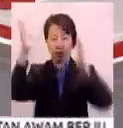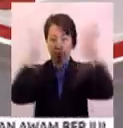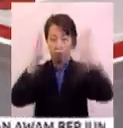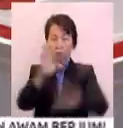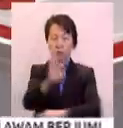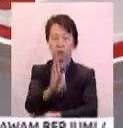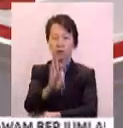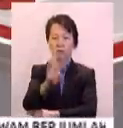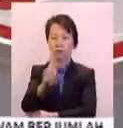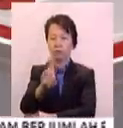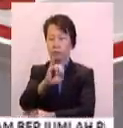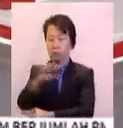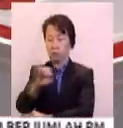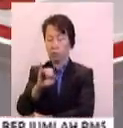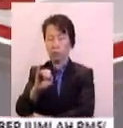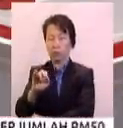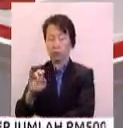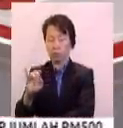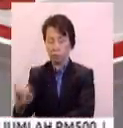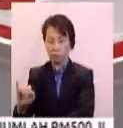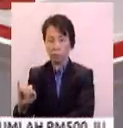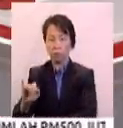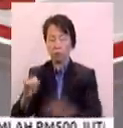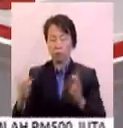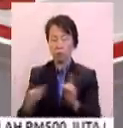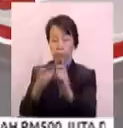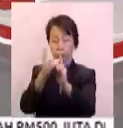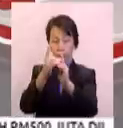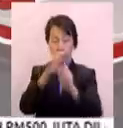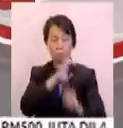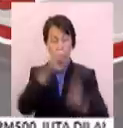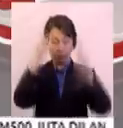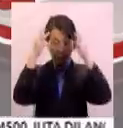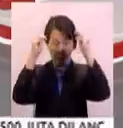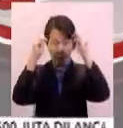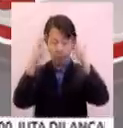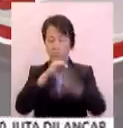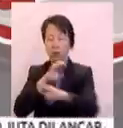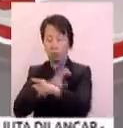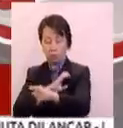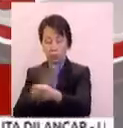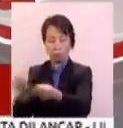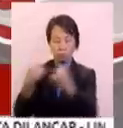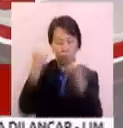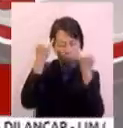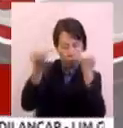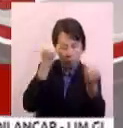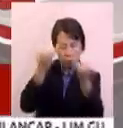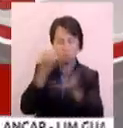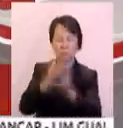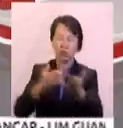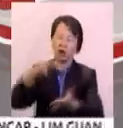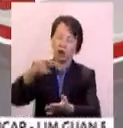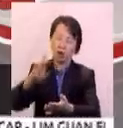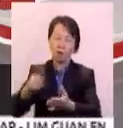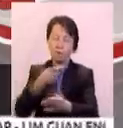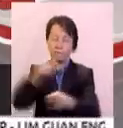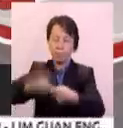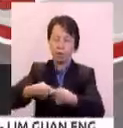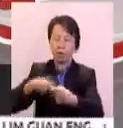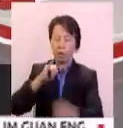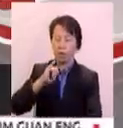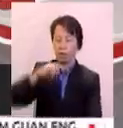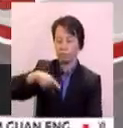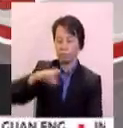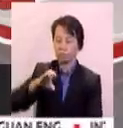Mohd Fuzi Harun memaklumkan pertemuan PDRM dengan Perdana Menteri nanti bertujuan mengemukakan pandangan berhubung beberapa perkara membabitkan